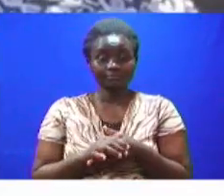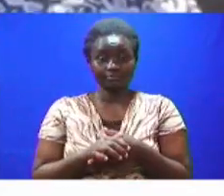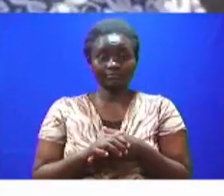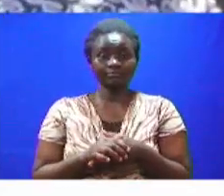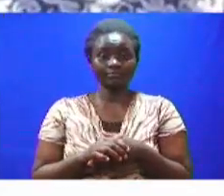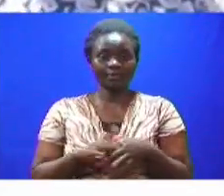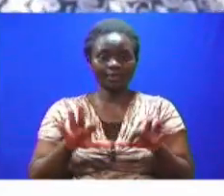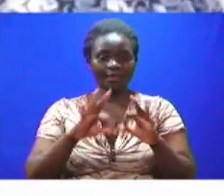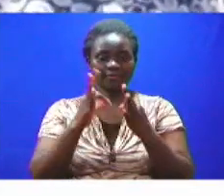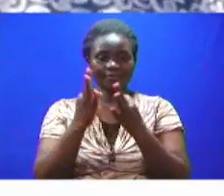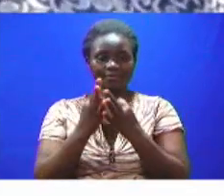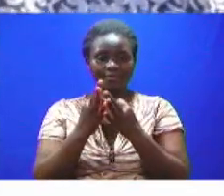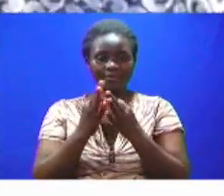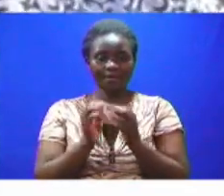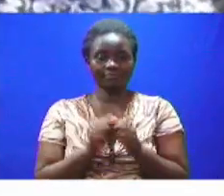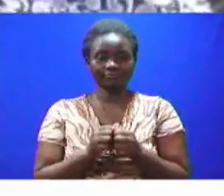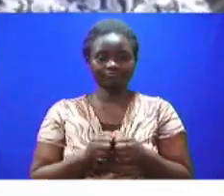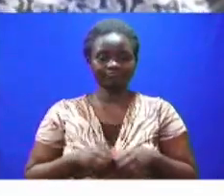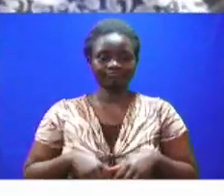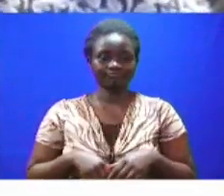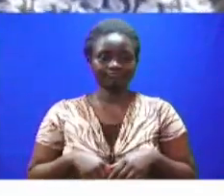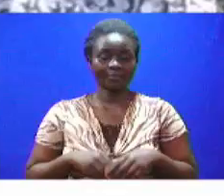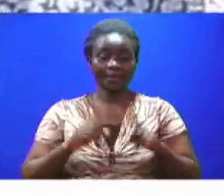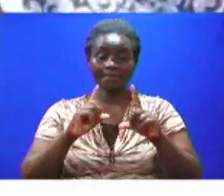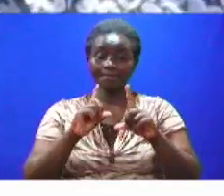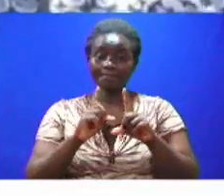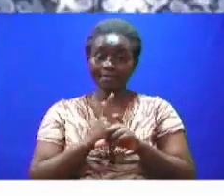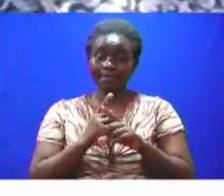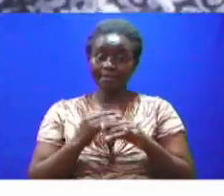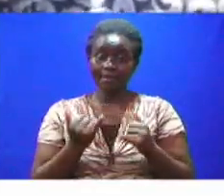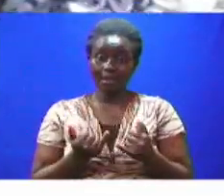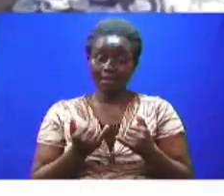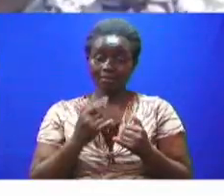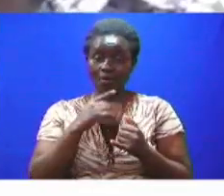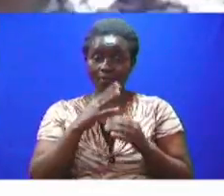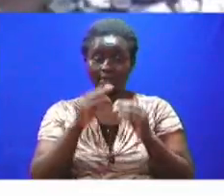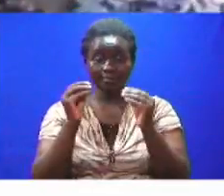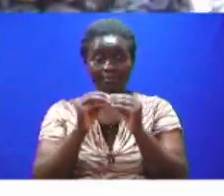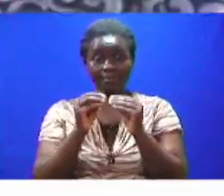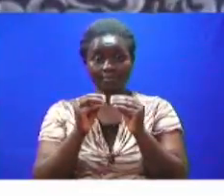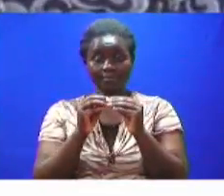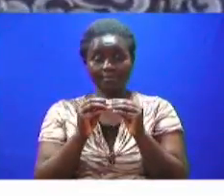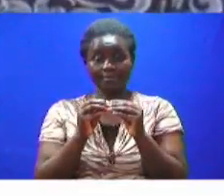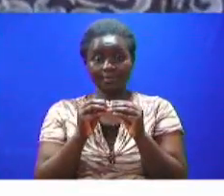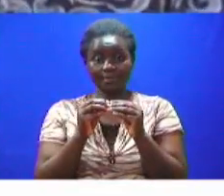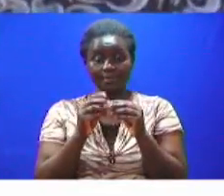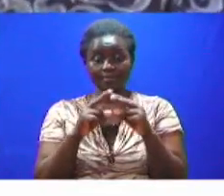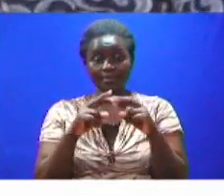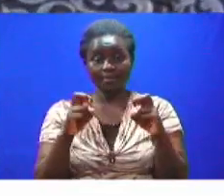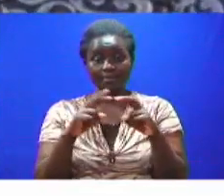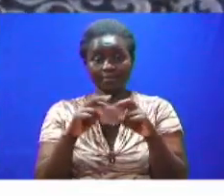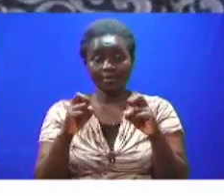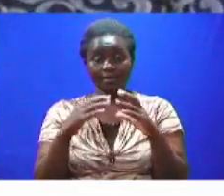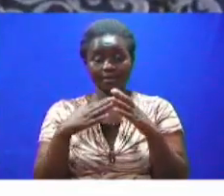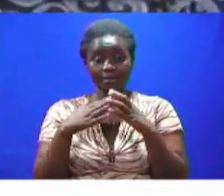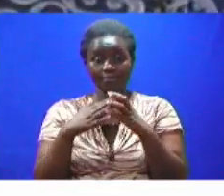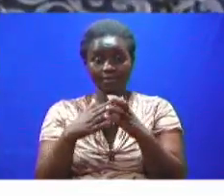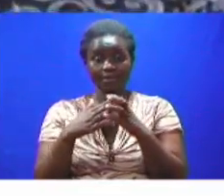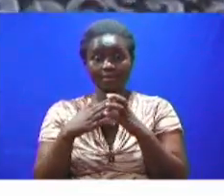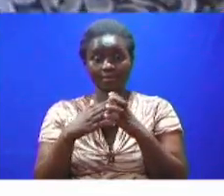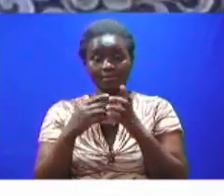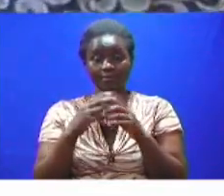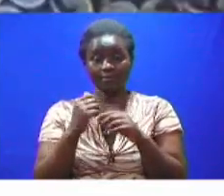familia ya kichungaji, na kwa hiyo ni watu wanaokutana nao, watu wanaotafuta mwelekeo kutoka